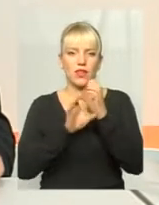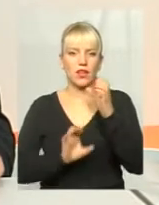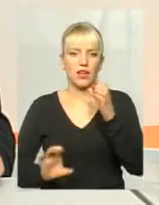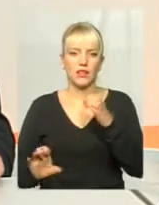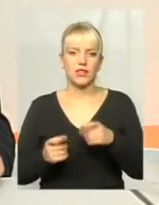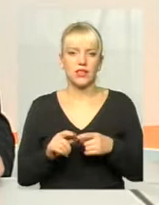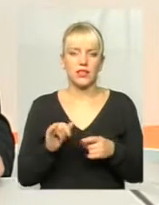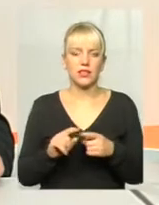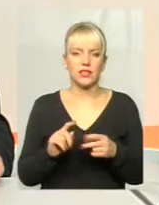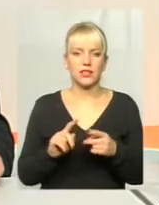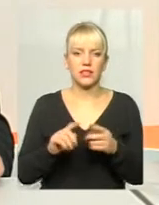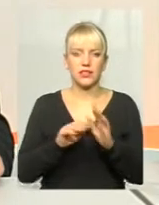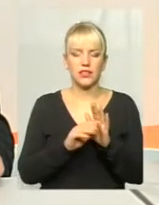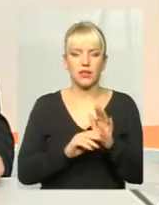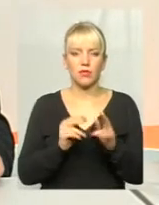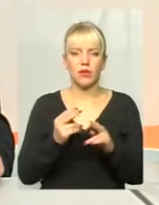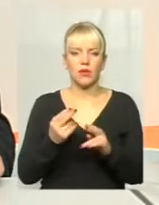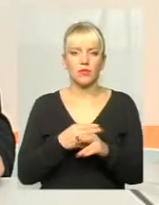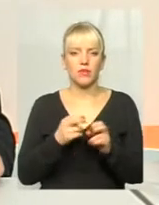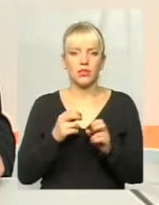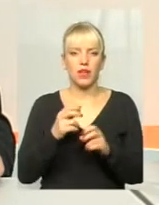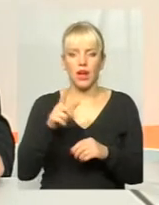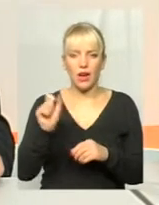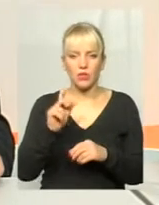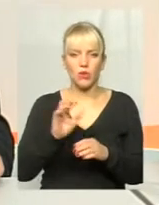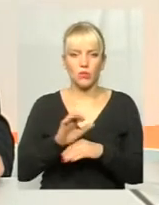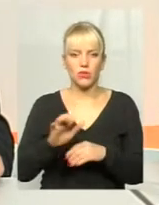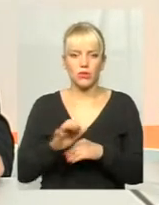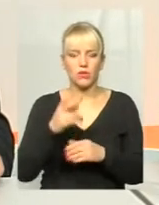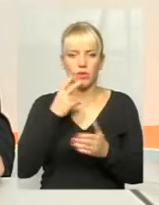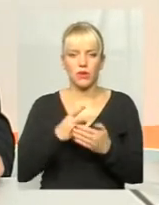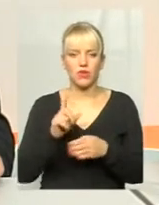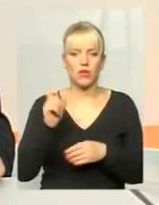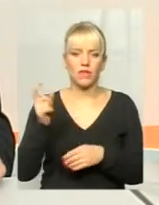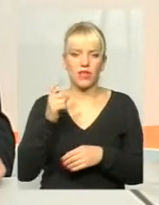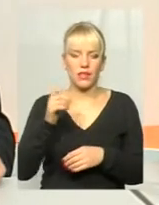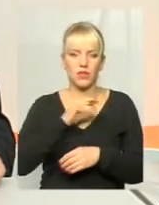Правилами безпеки систем газопостачання передбачено, що власник, користувач, орендар